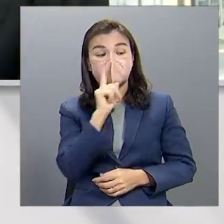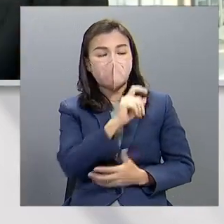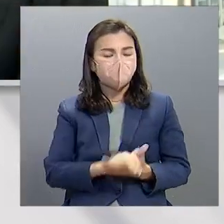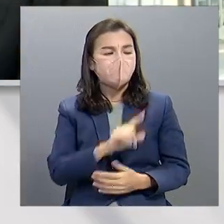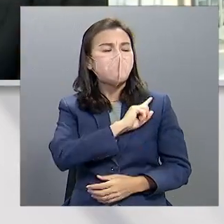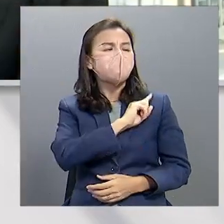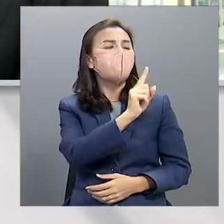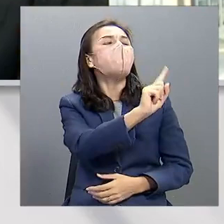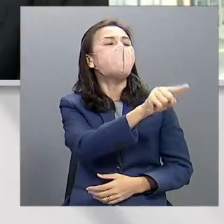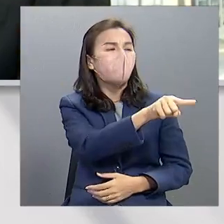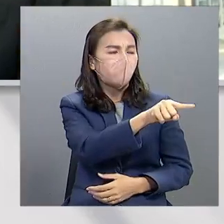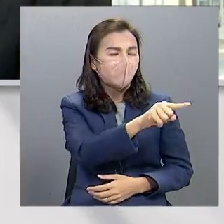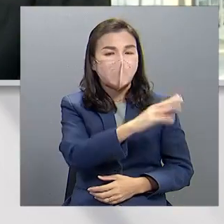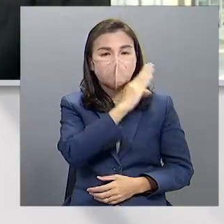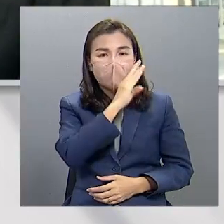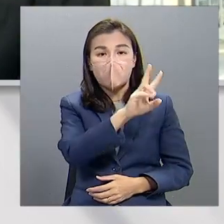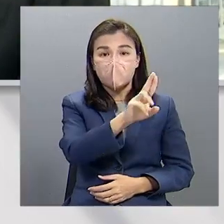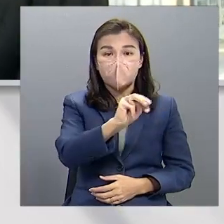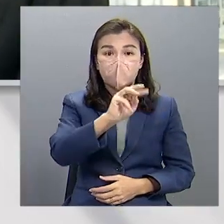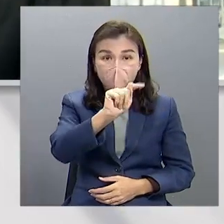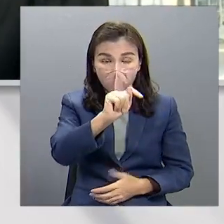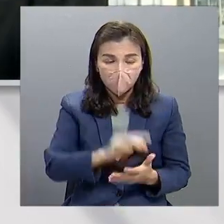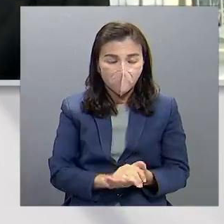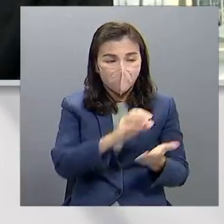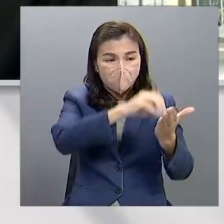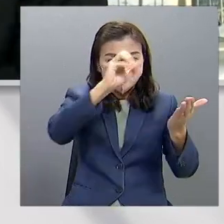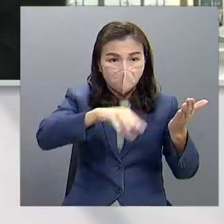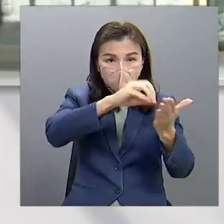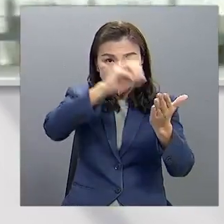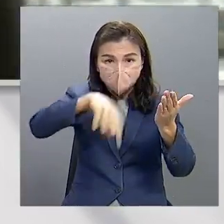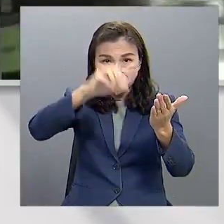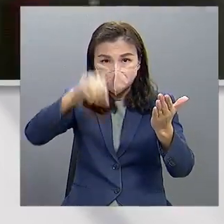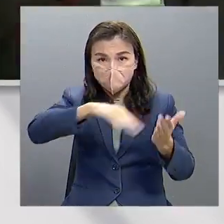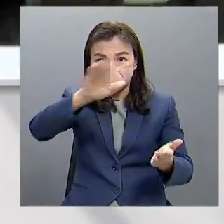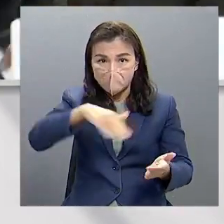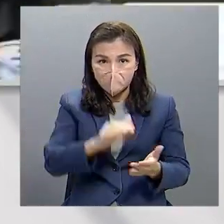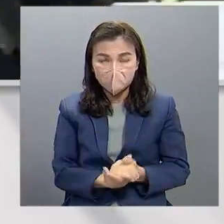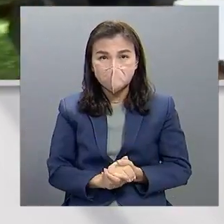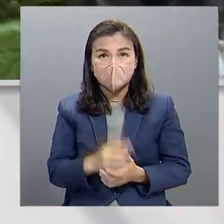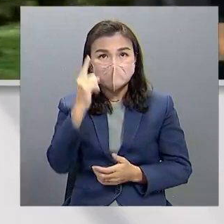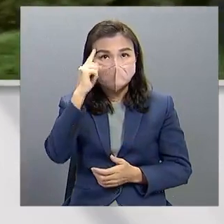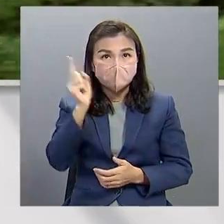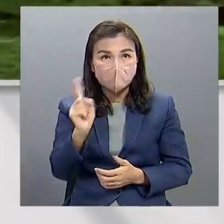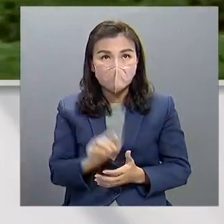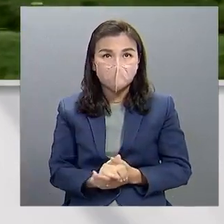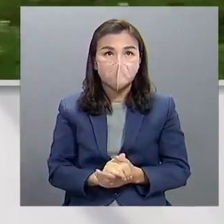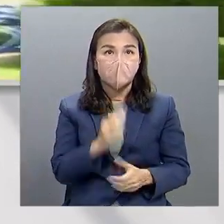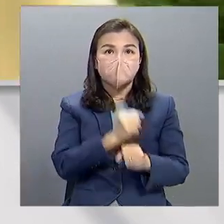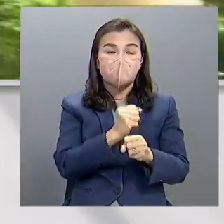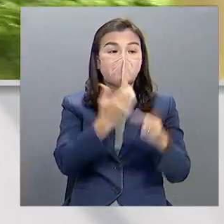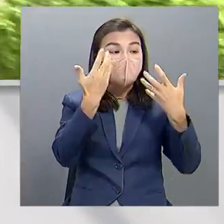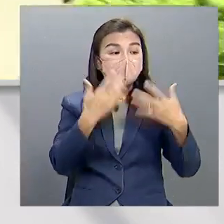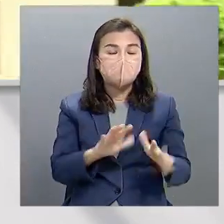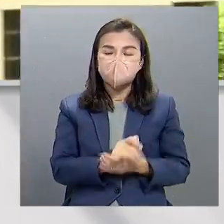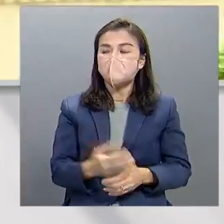ากรัฐมนตรีในครม.สอบตกในยติอภิปรายไม่ไว้วางใจเสร็จงานเดินหนีเสร็จงานเดินเลี่ยงต่างกับพ